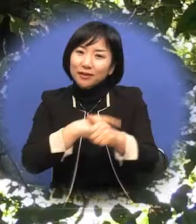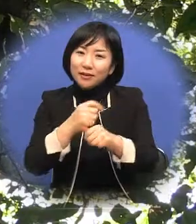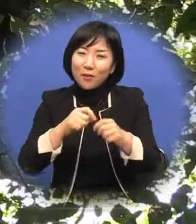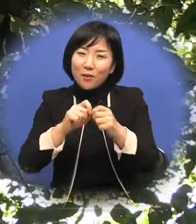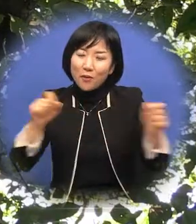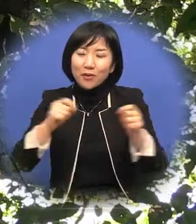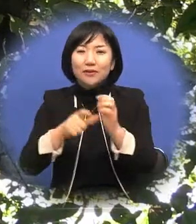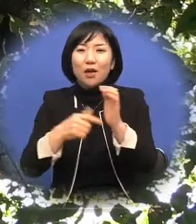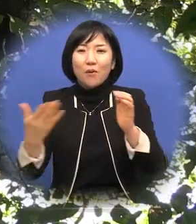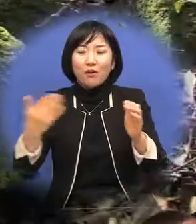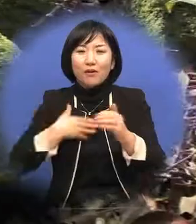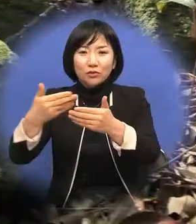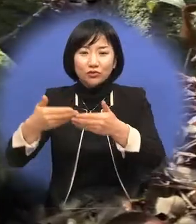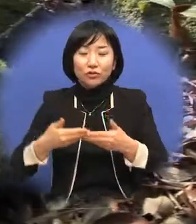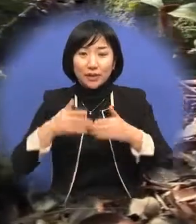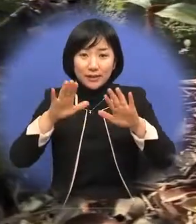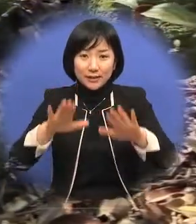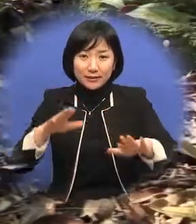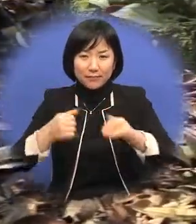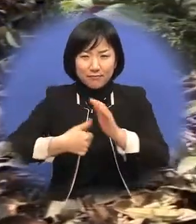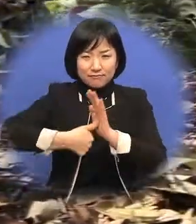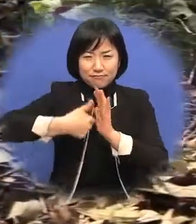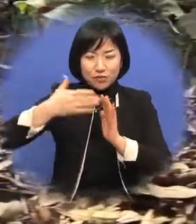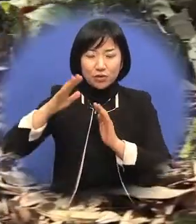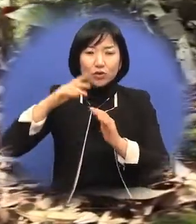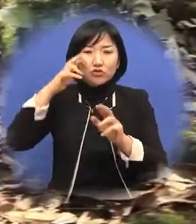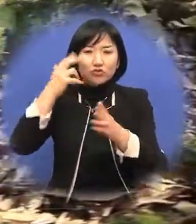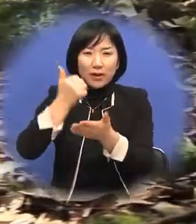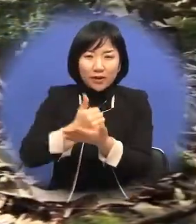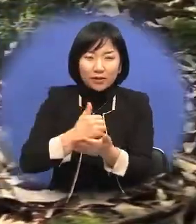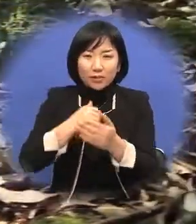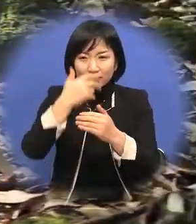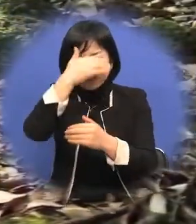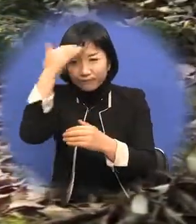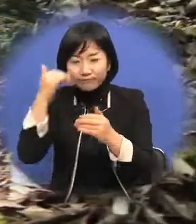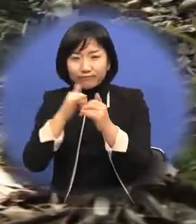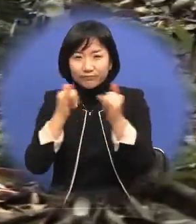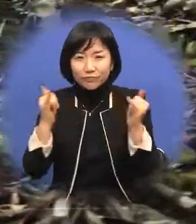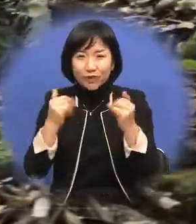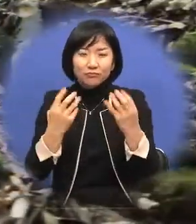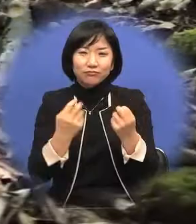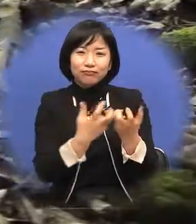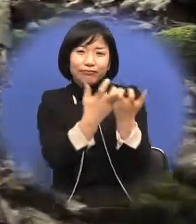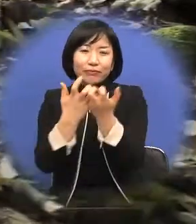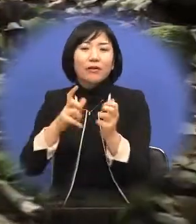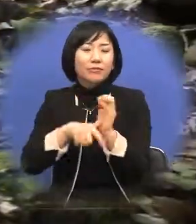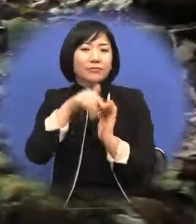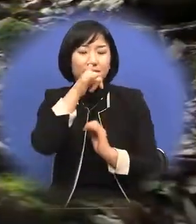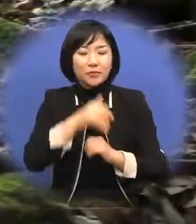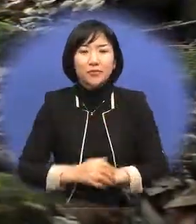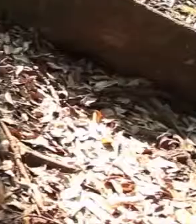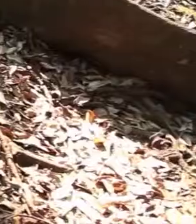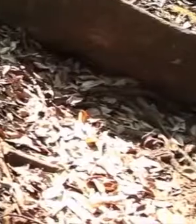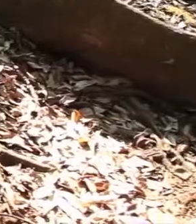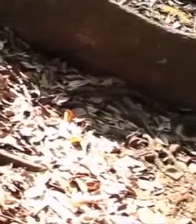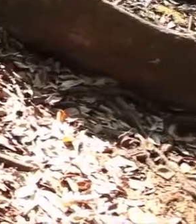말해줍니다. 이제는 꽤 널리 알려져서 주말이면 탕방객들로 부쩍일 때도 있습니다.